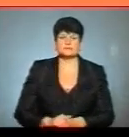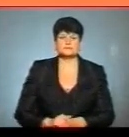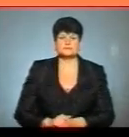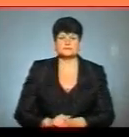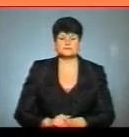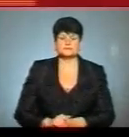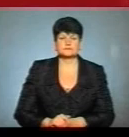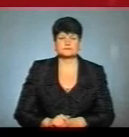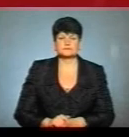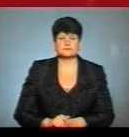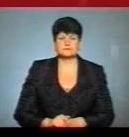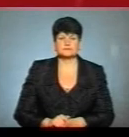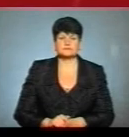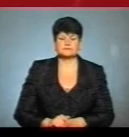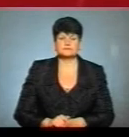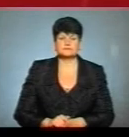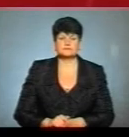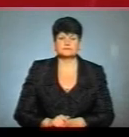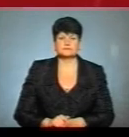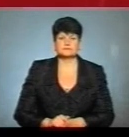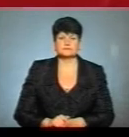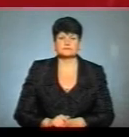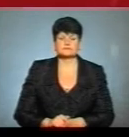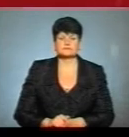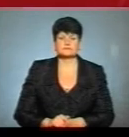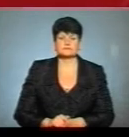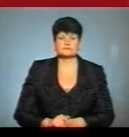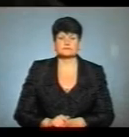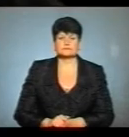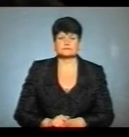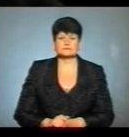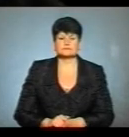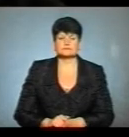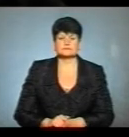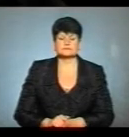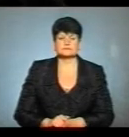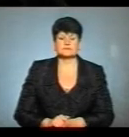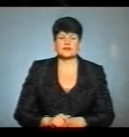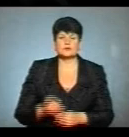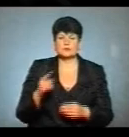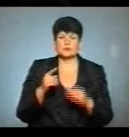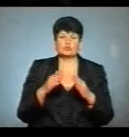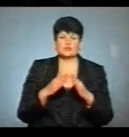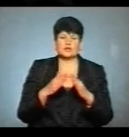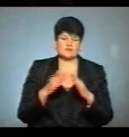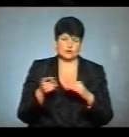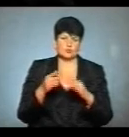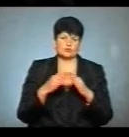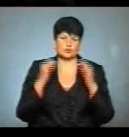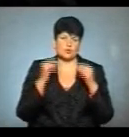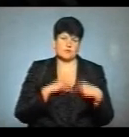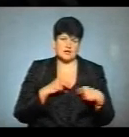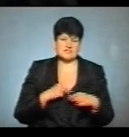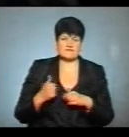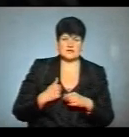Ми в Тернопільському будинку праці. За моєю спиною